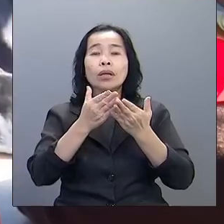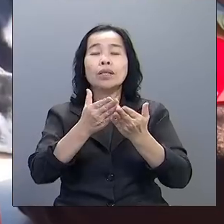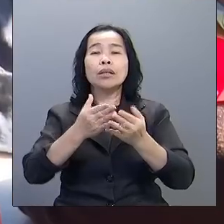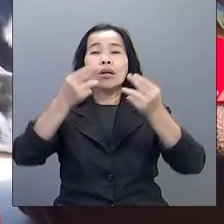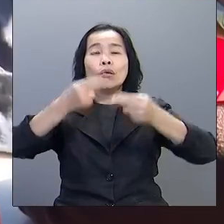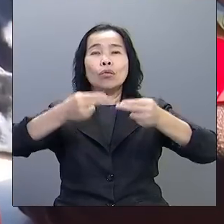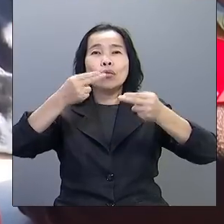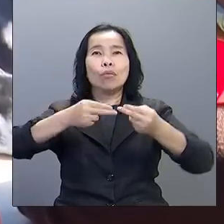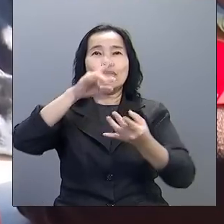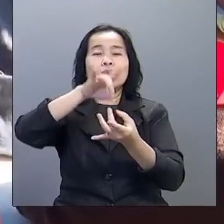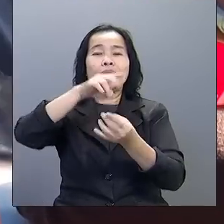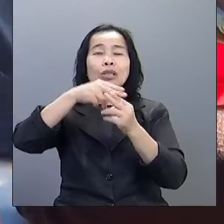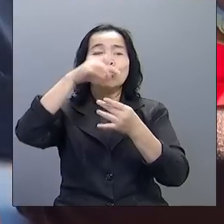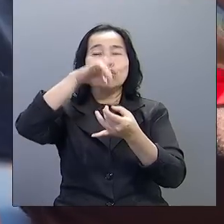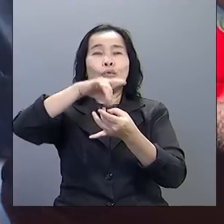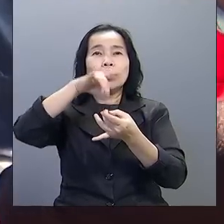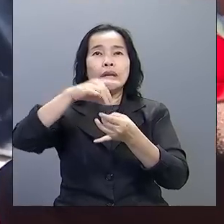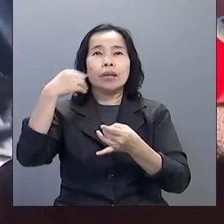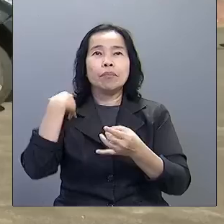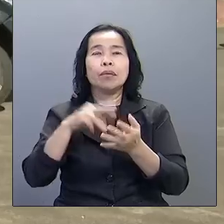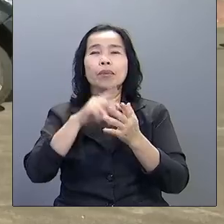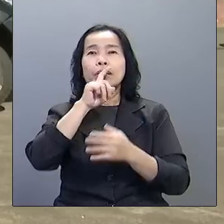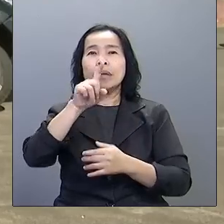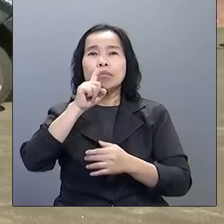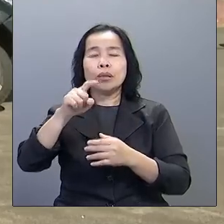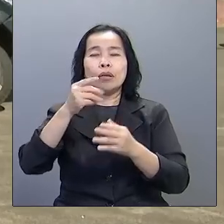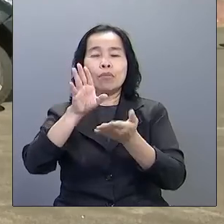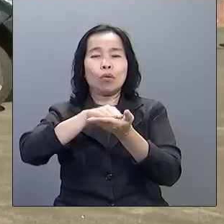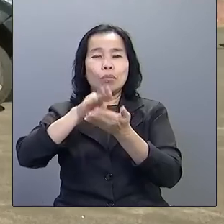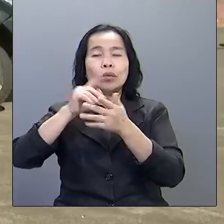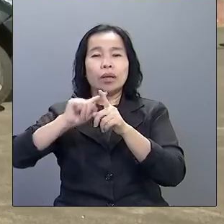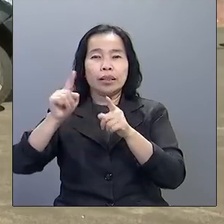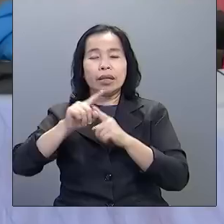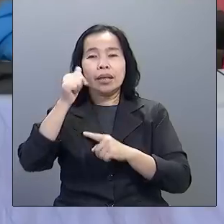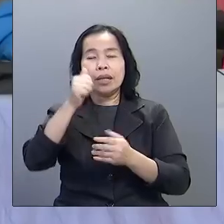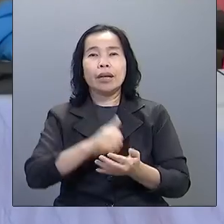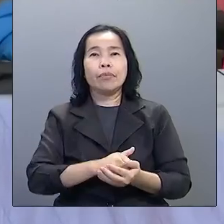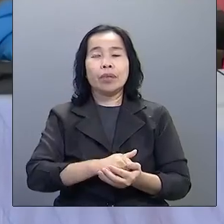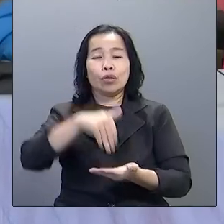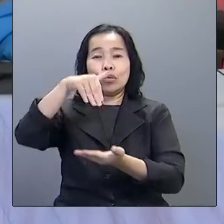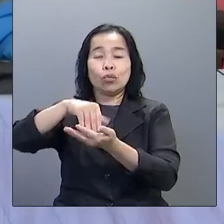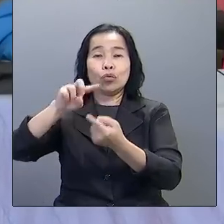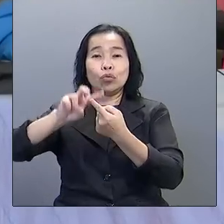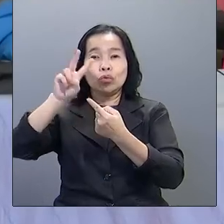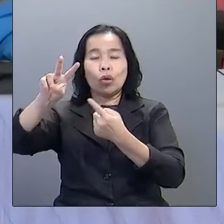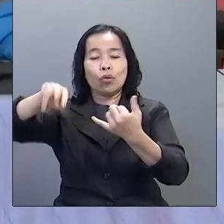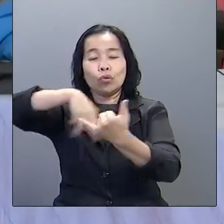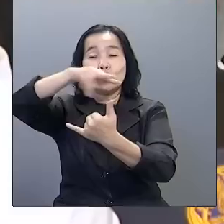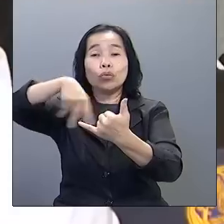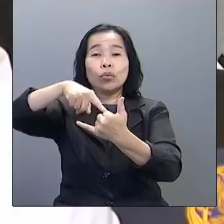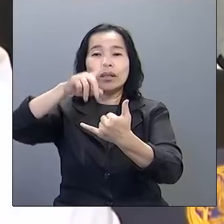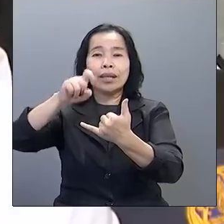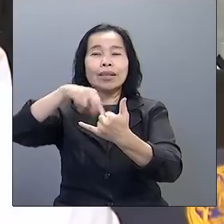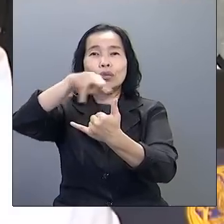ที่ท่าเทียบเรือน้ำลึกบางสะพานครับซึ่งญาติสามารถสอบถามข้อมูลได้ที่จุดนี้ด้วยศูนย์ที่2ครับคือศูนย์พิสูจน์อัตลักษณ์บุคคลตั้งอยู่